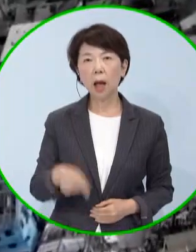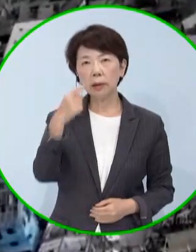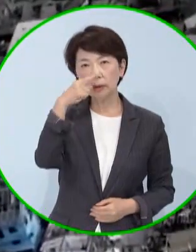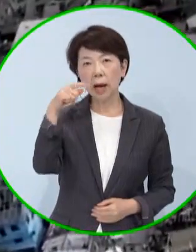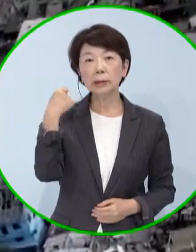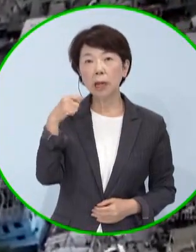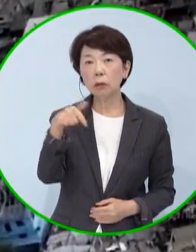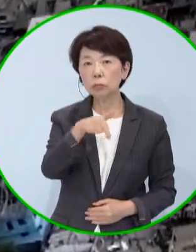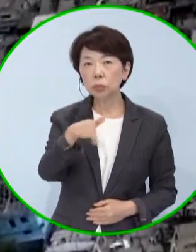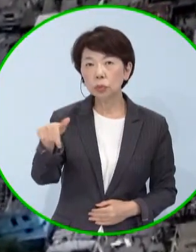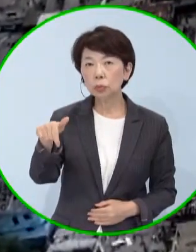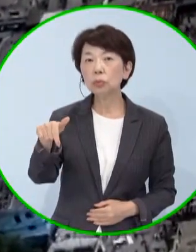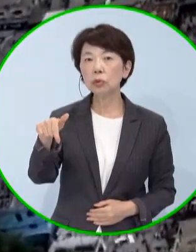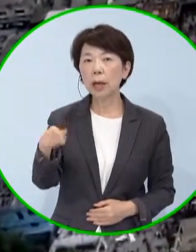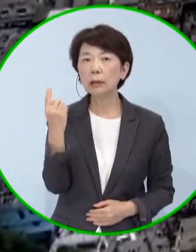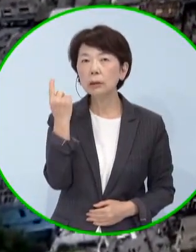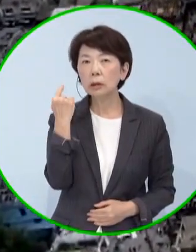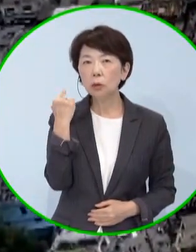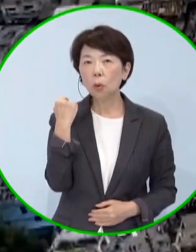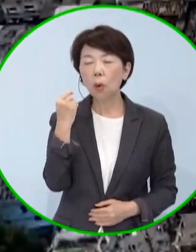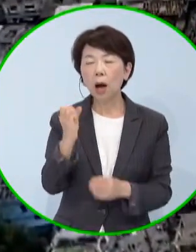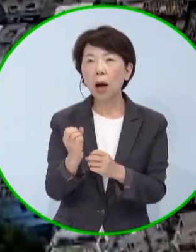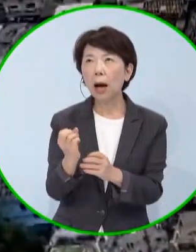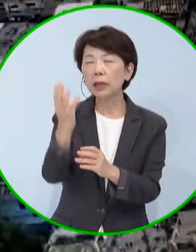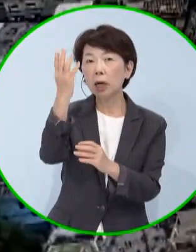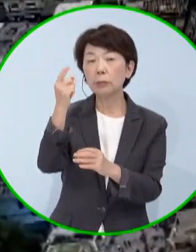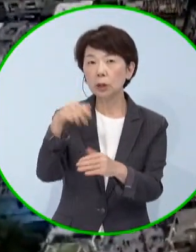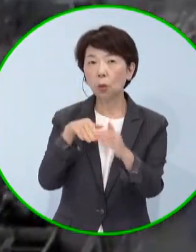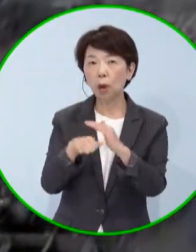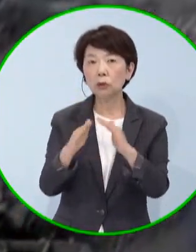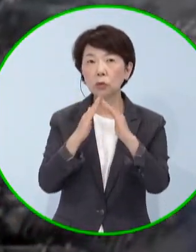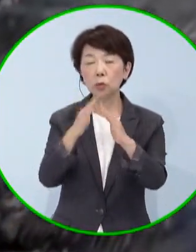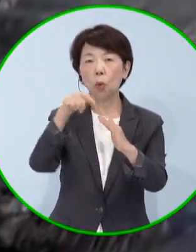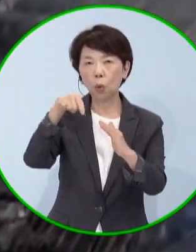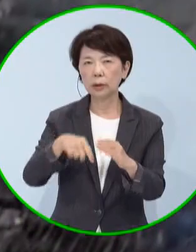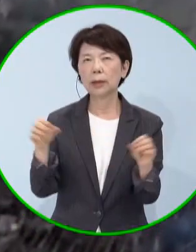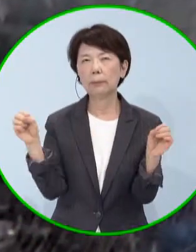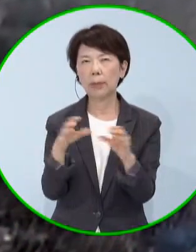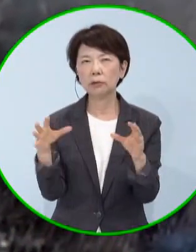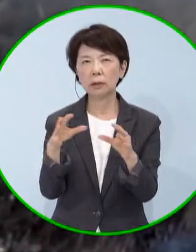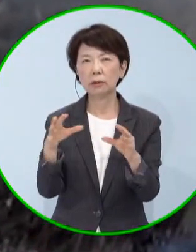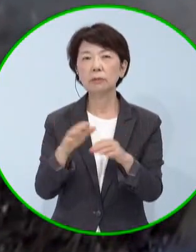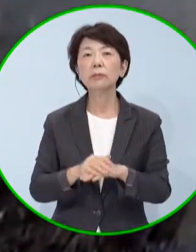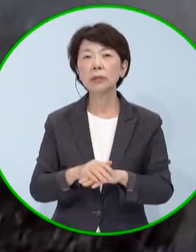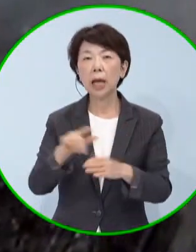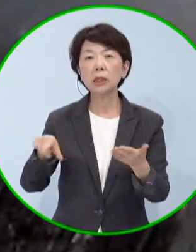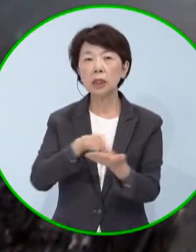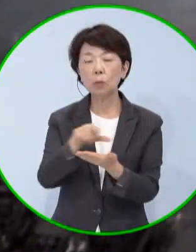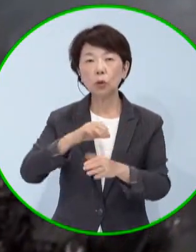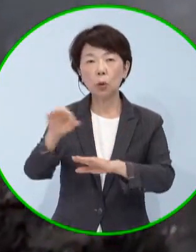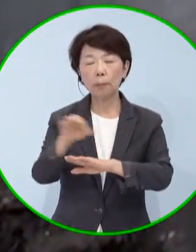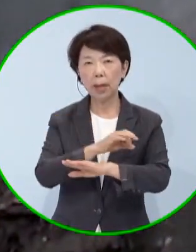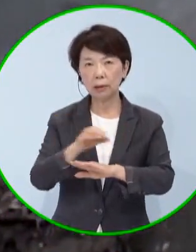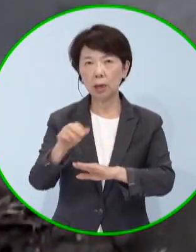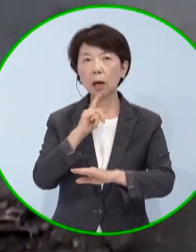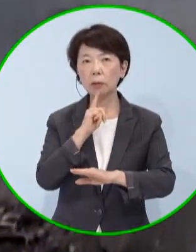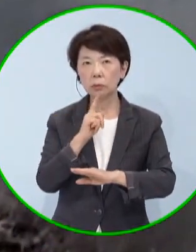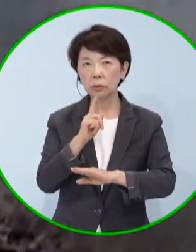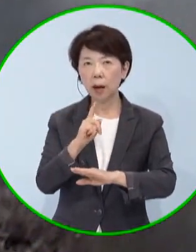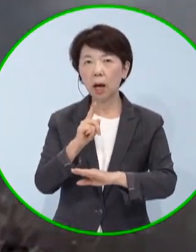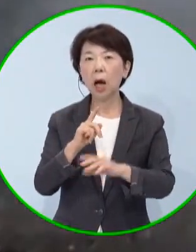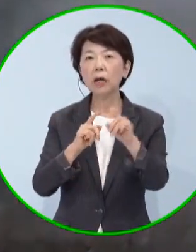対南部ナラティワット県で昨日花火を補完する倉庫内で爆発があり地元メディアなどによりますと